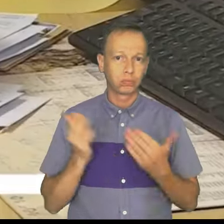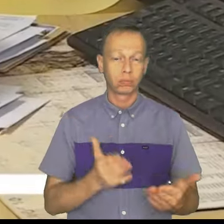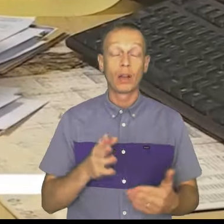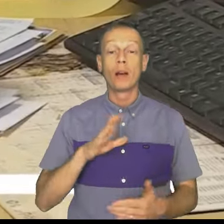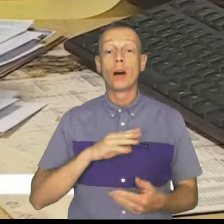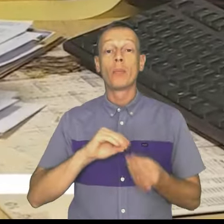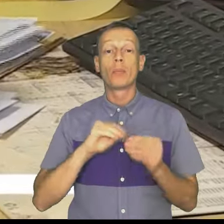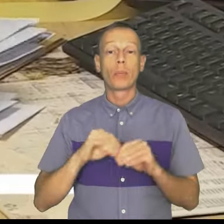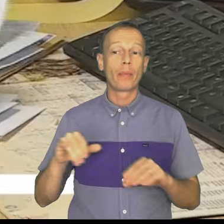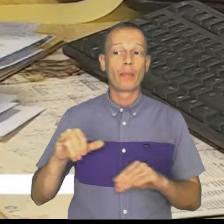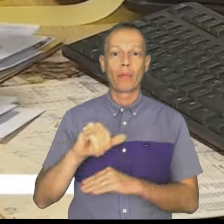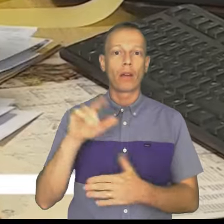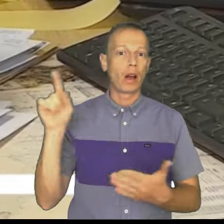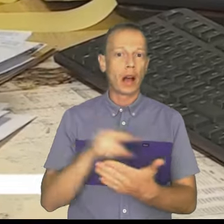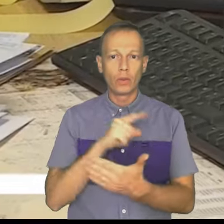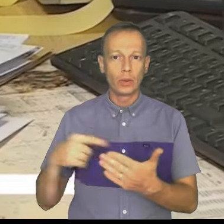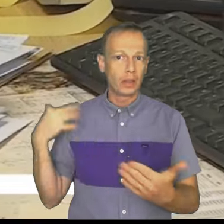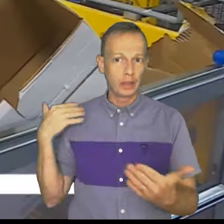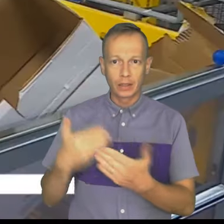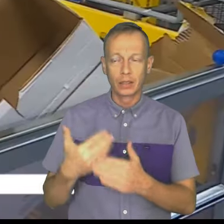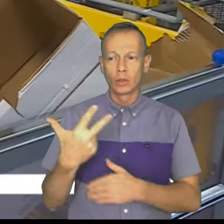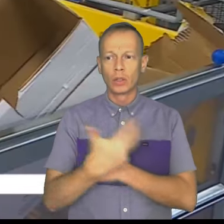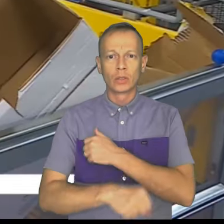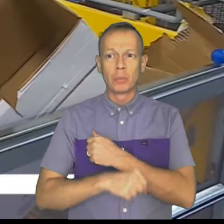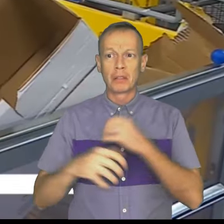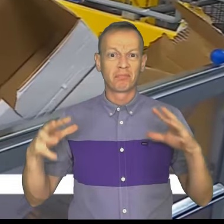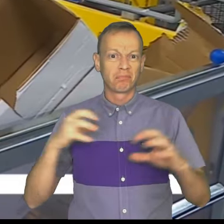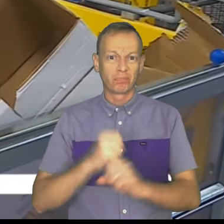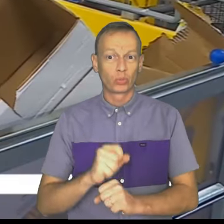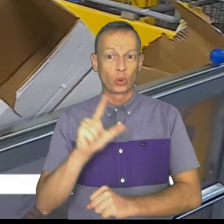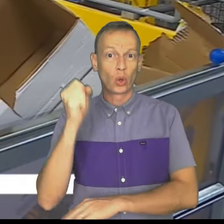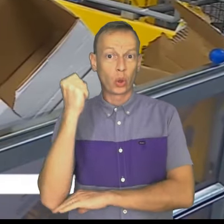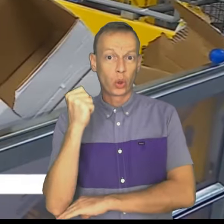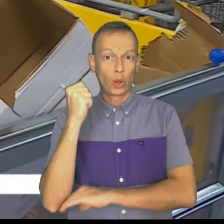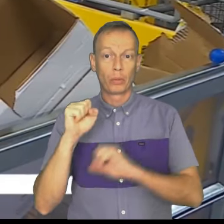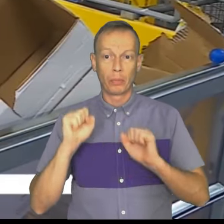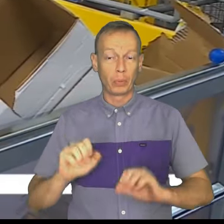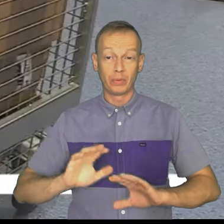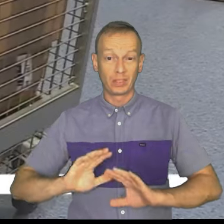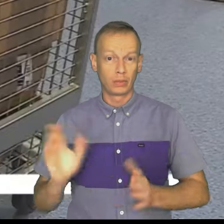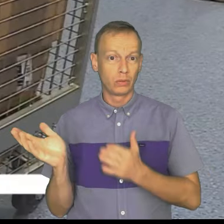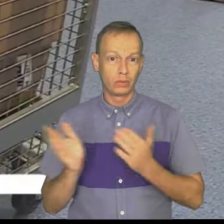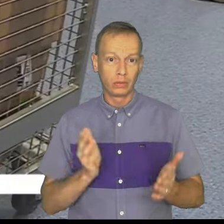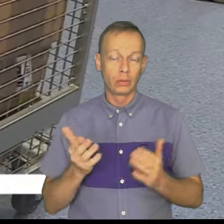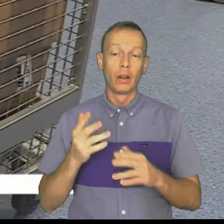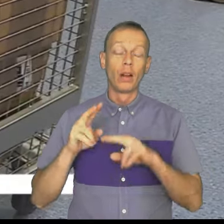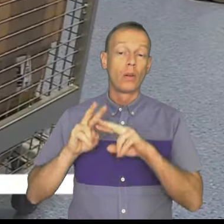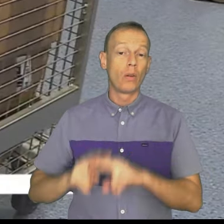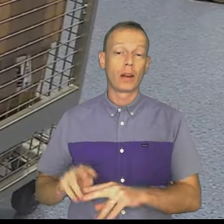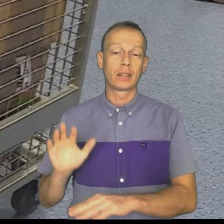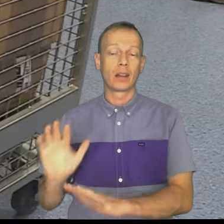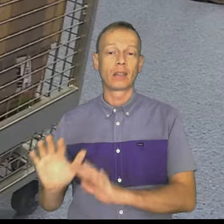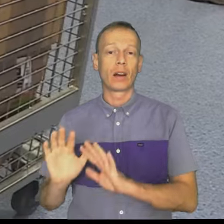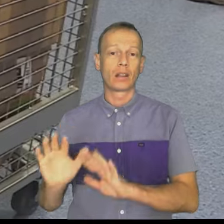été réduits, depuis trois semaines, seulement 2 tonnes peuvent être embarquées. Le reste du chargement étant réservé